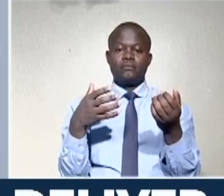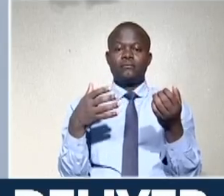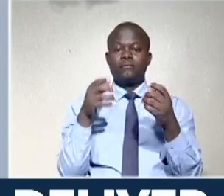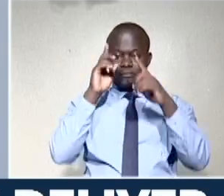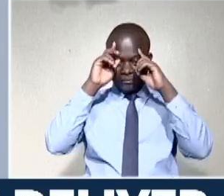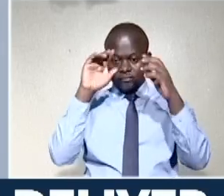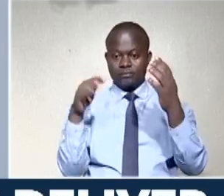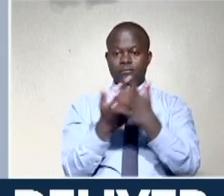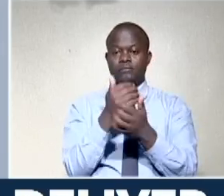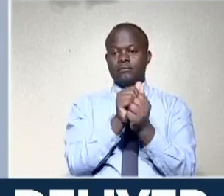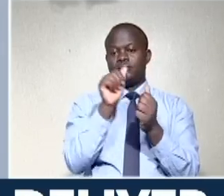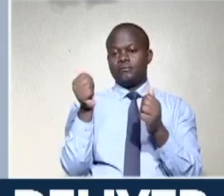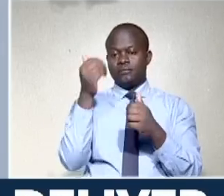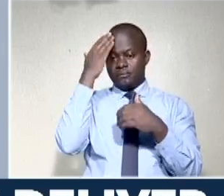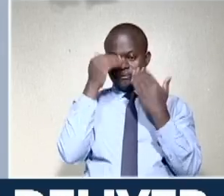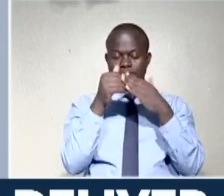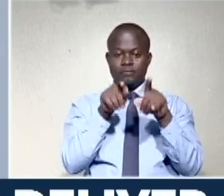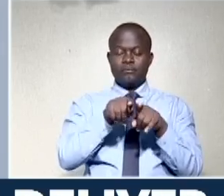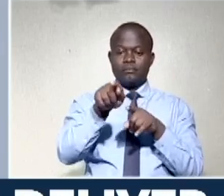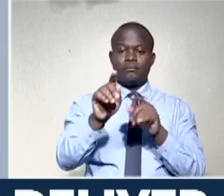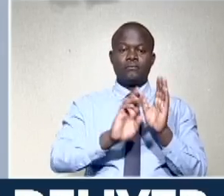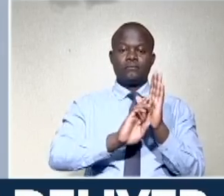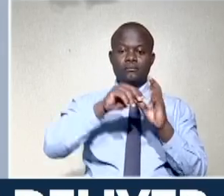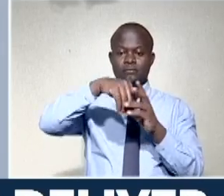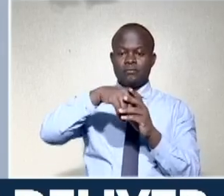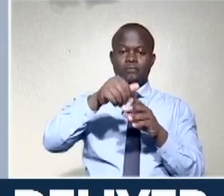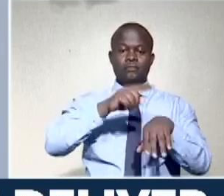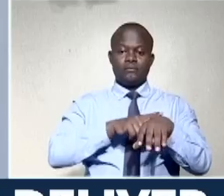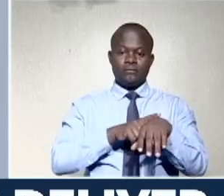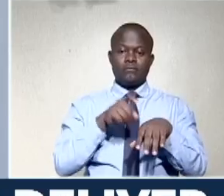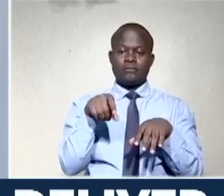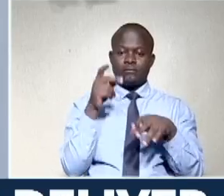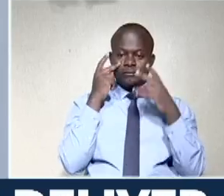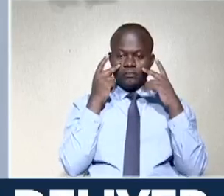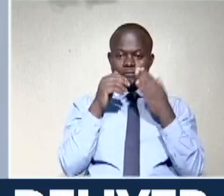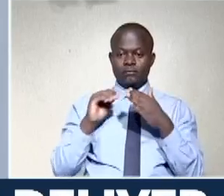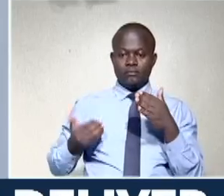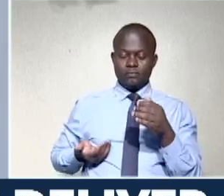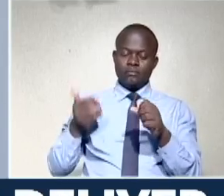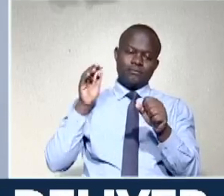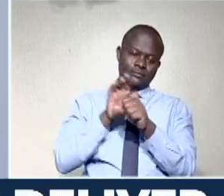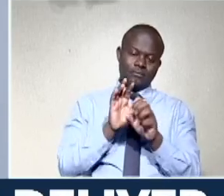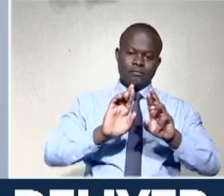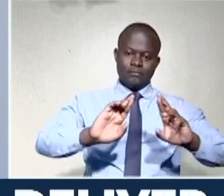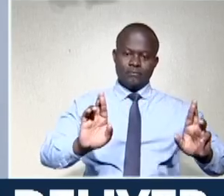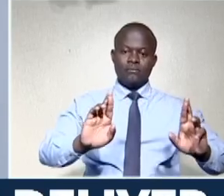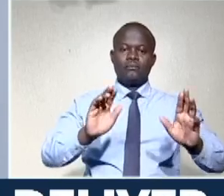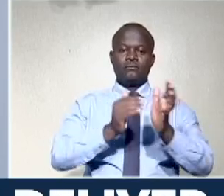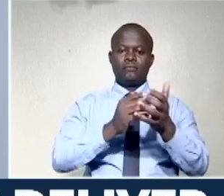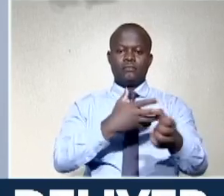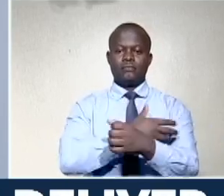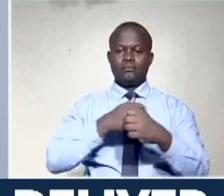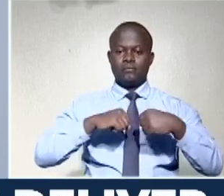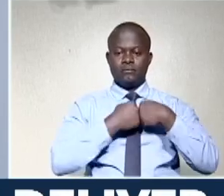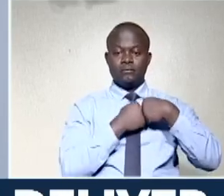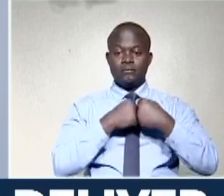guhanga udushya n'ibindi kugira ngo nabo bahagarare muri uwo mwanya. Dukeneye kubona abagore benshi bameze batyo, biteguye kandi bafite imbaraga zo guhatana no